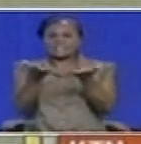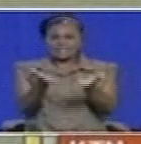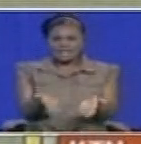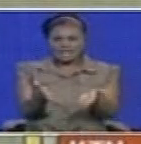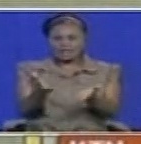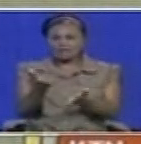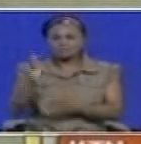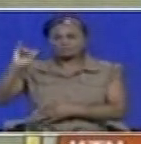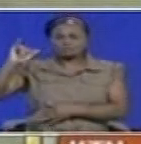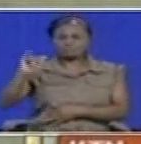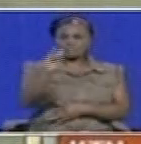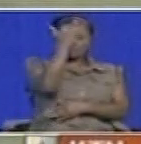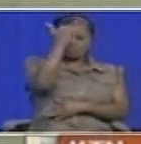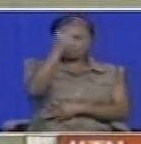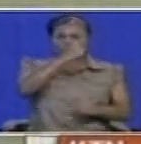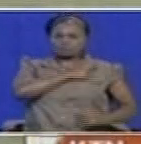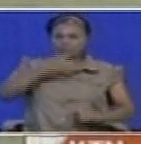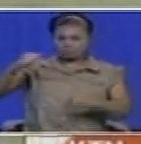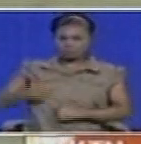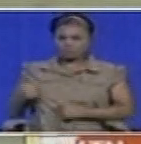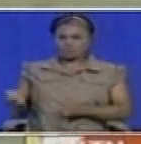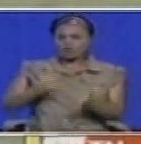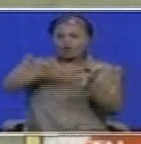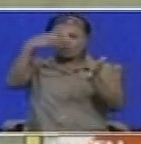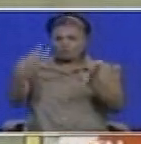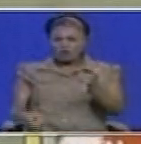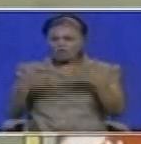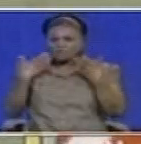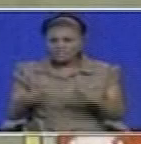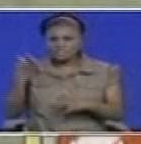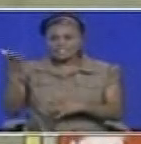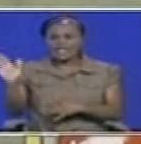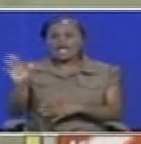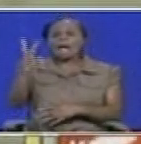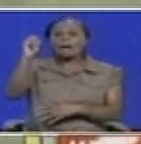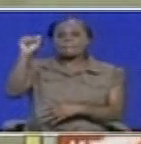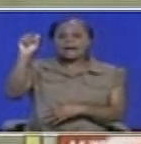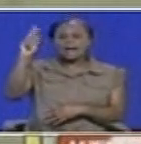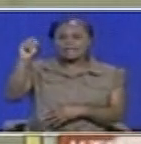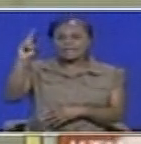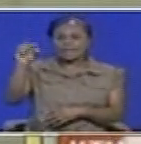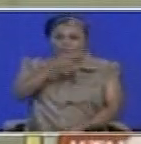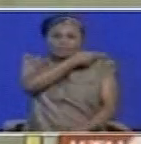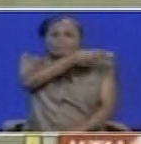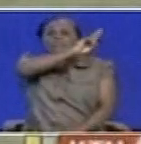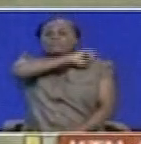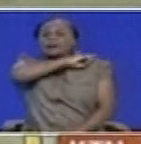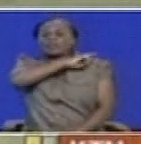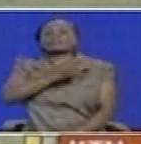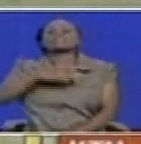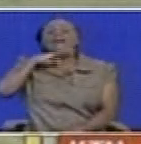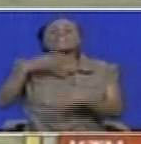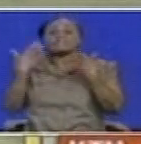ndege ya kijeshi imeanguka kilomita Moja kutoka mji wa elwak kaunti ya mandera robani wa ndege Hiyo wamefariki huku Watu wengine Saba wakiwa